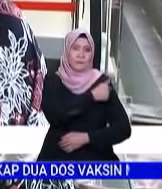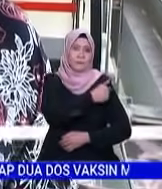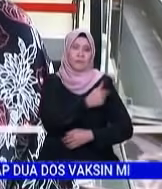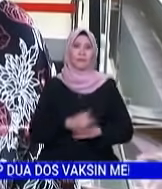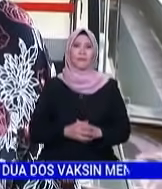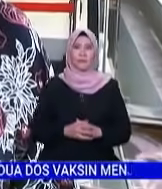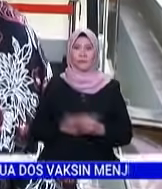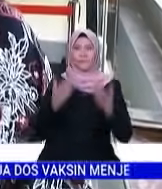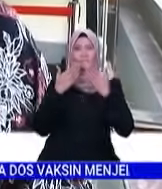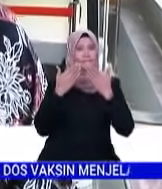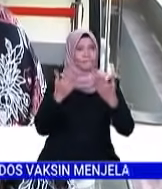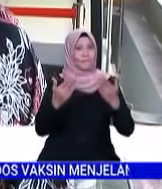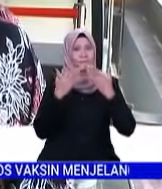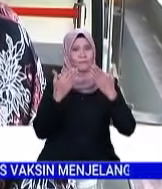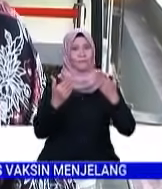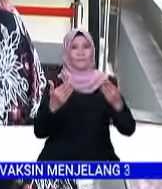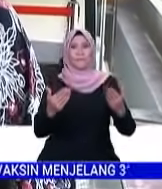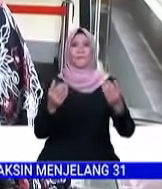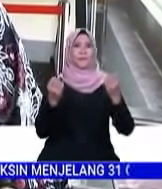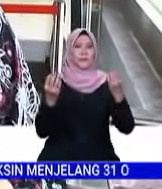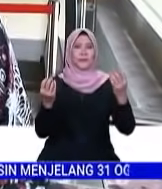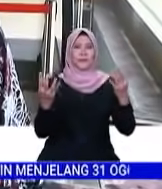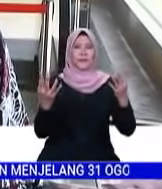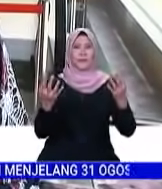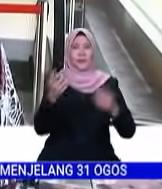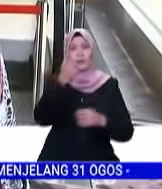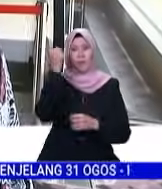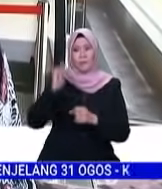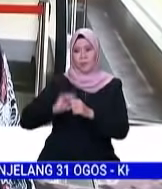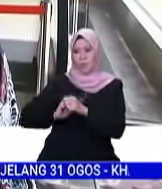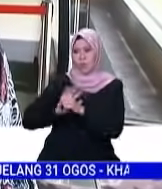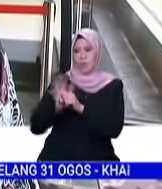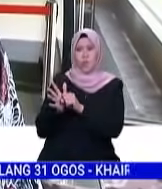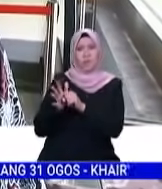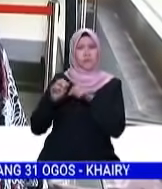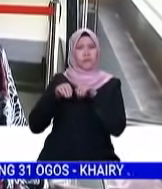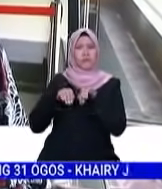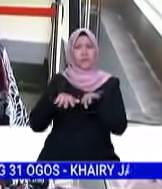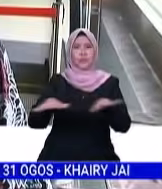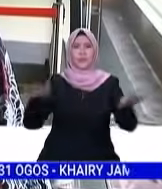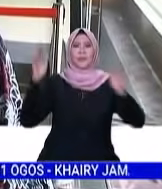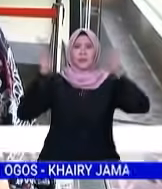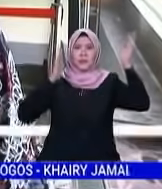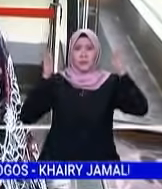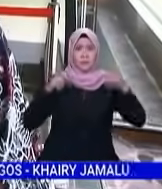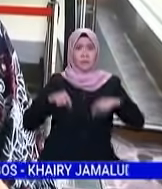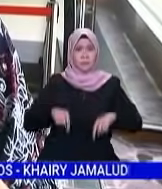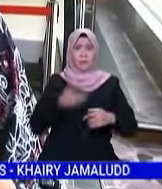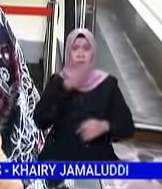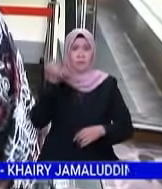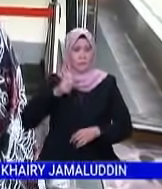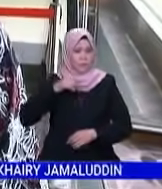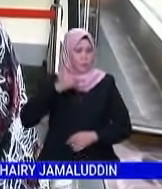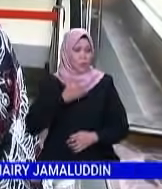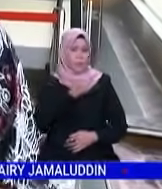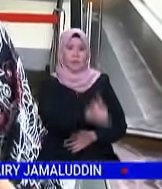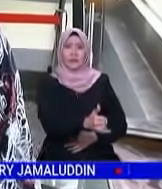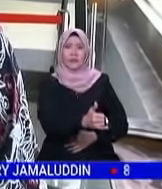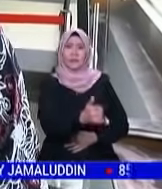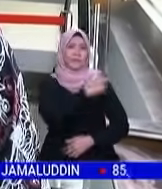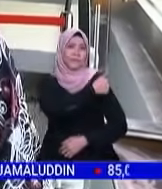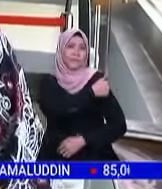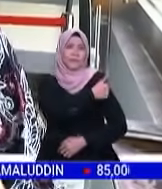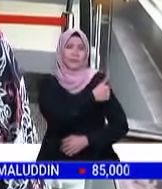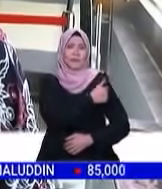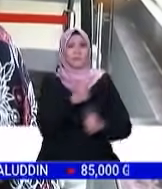Thank you so much for this COVID-19 now we have in Malaysia. For much better, we walk in and we go through and we